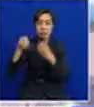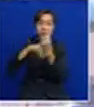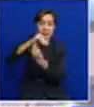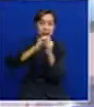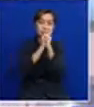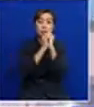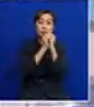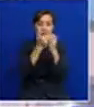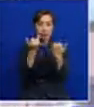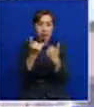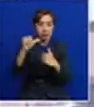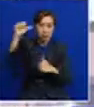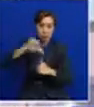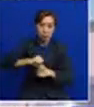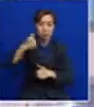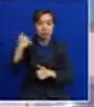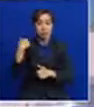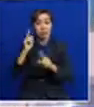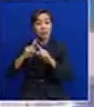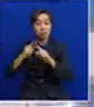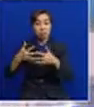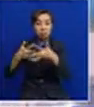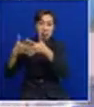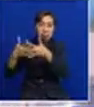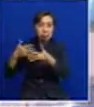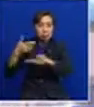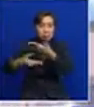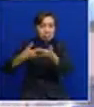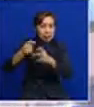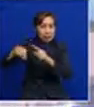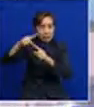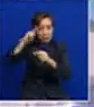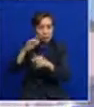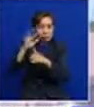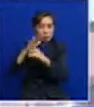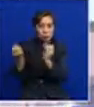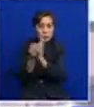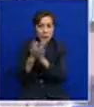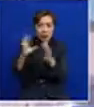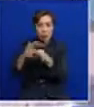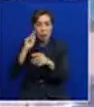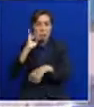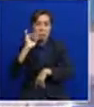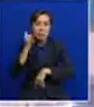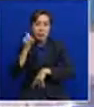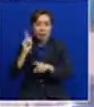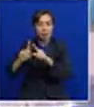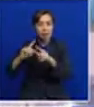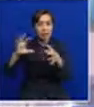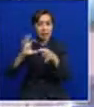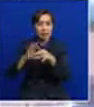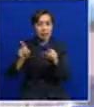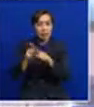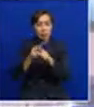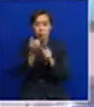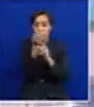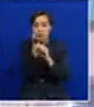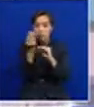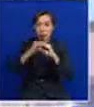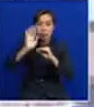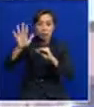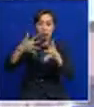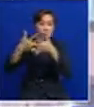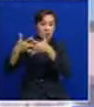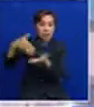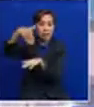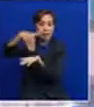จีนที่ยังคงซบเซานอกจากนี้ตลาดก็ยังได้รับแรงกดดันจากความไม่แน่นอนนะคะเกี่ยวกับทิศทางอัตราดอกเบี้ยของธน